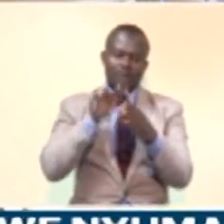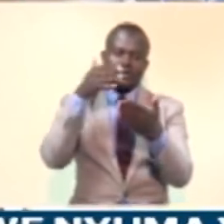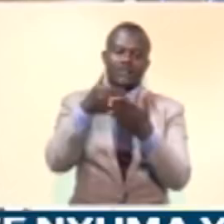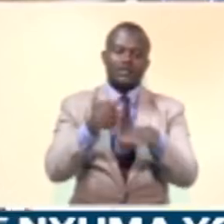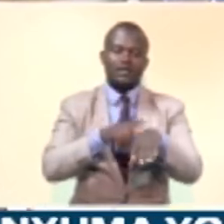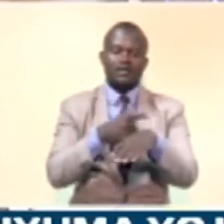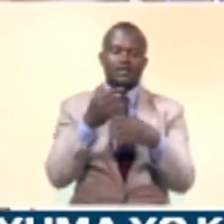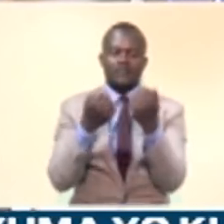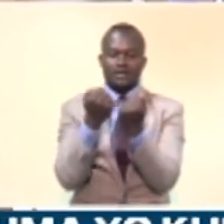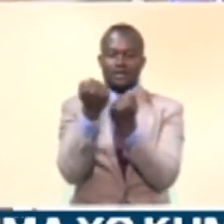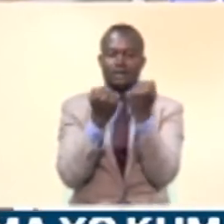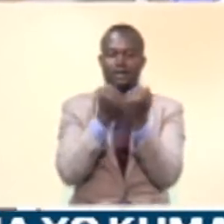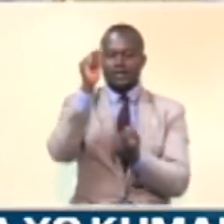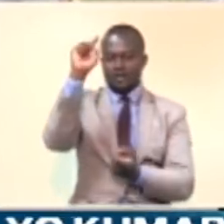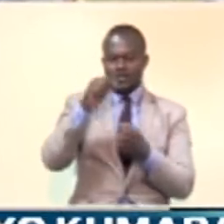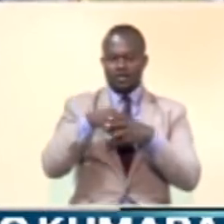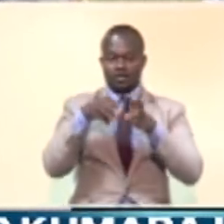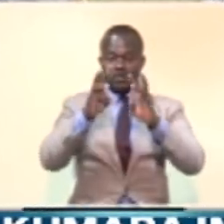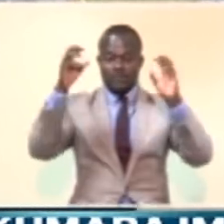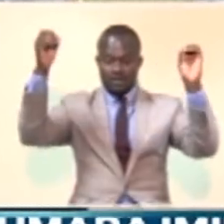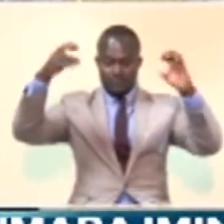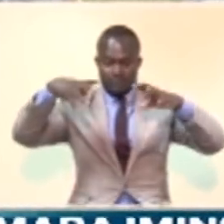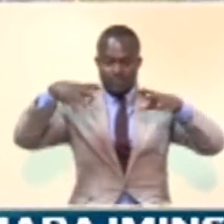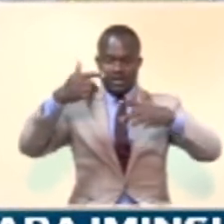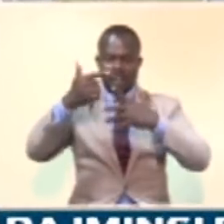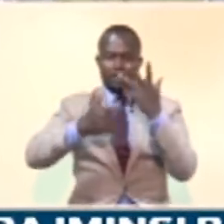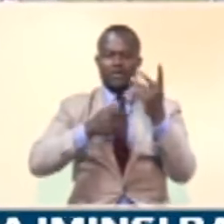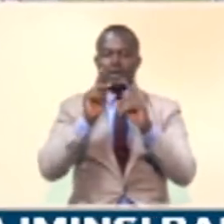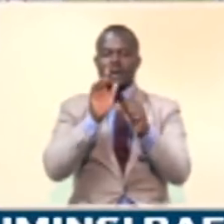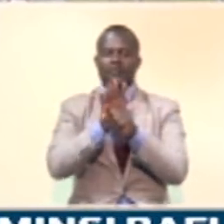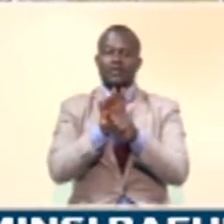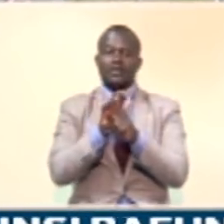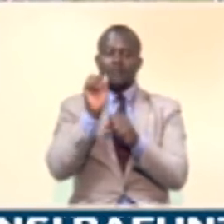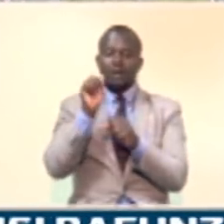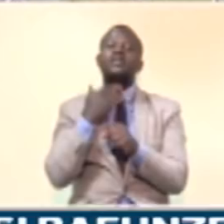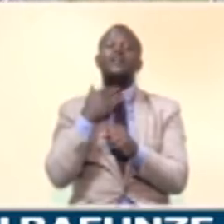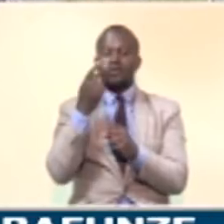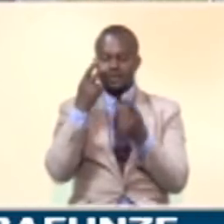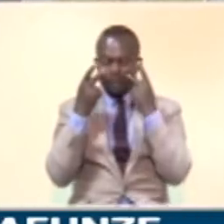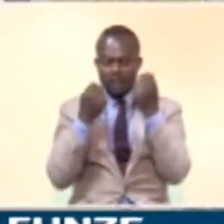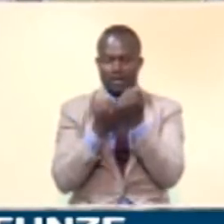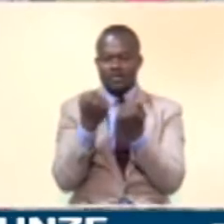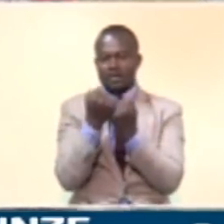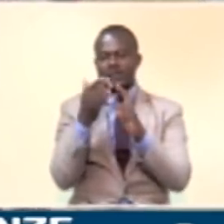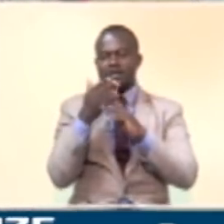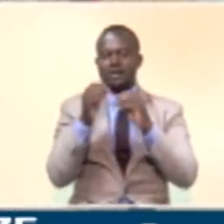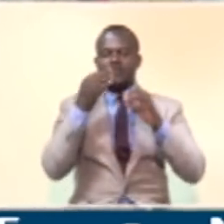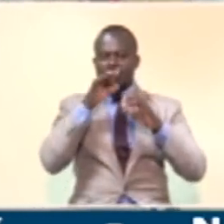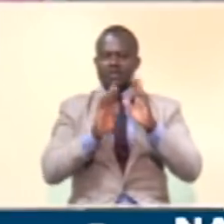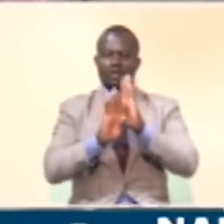ikigero cy'ubuhahirane cyagabanutse mu buryo bugaragara ibi akaba ibyo benshi biteze kubona ubuhahirane hagati y'u Rwanda n'ubufaransa